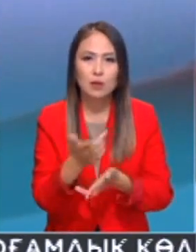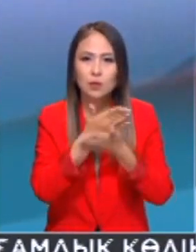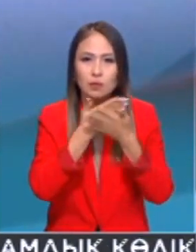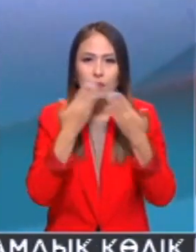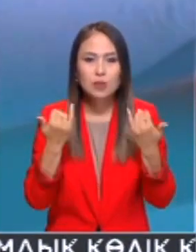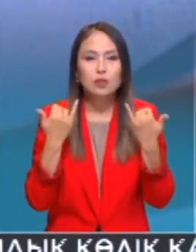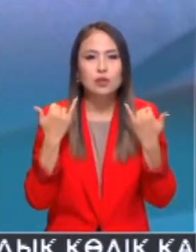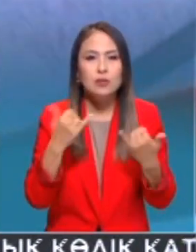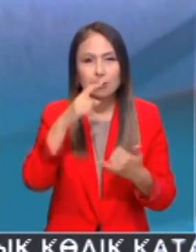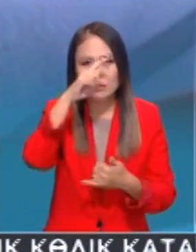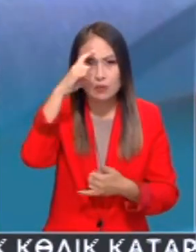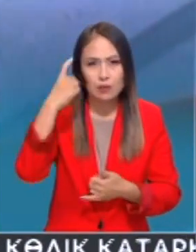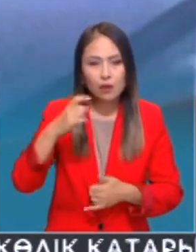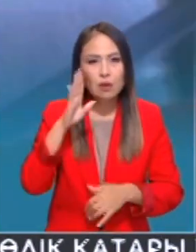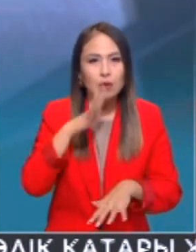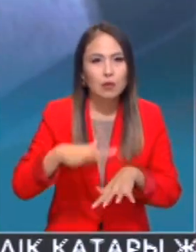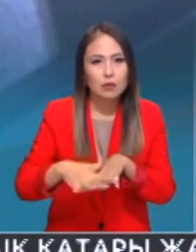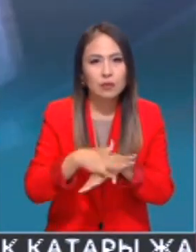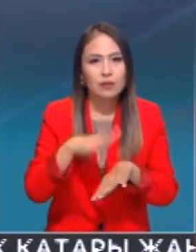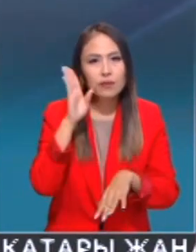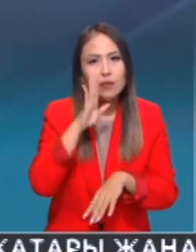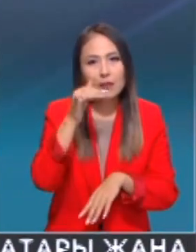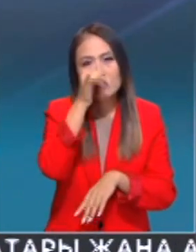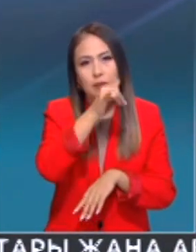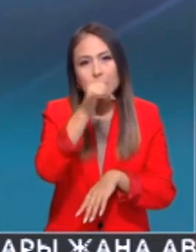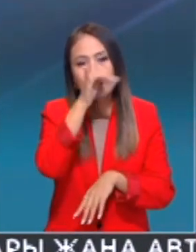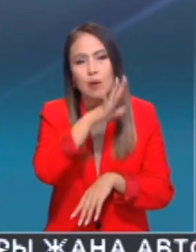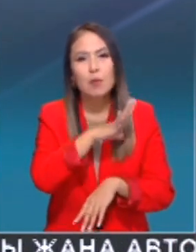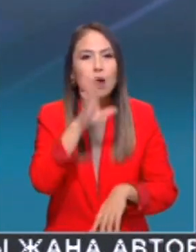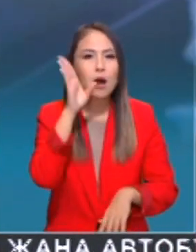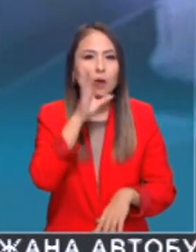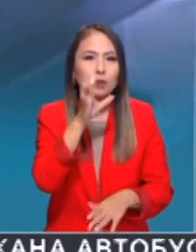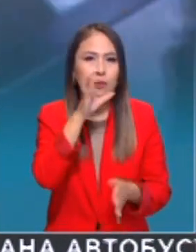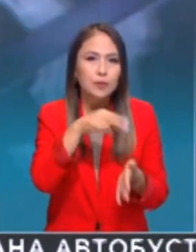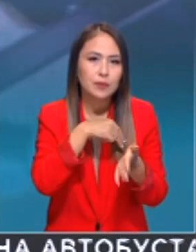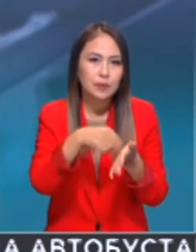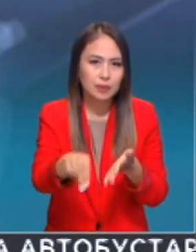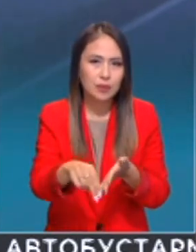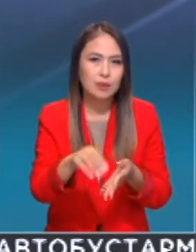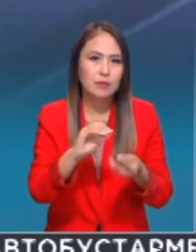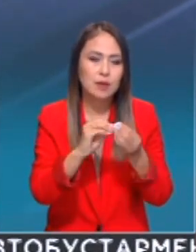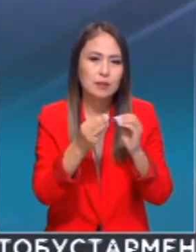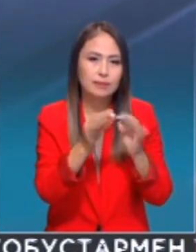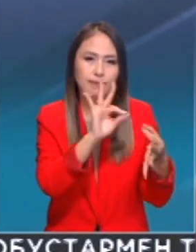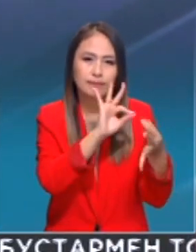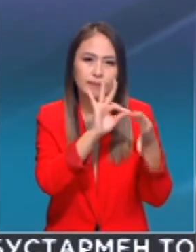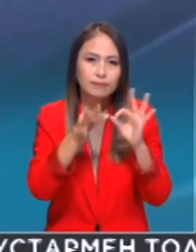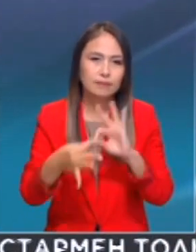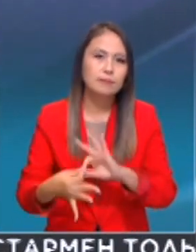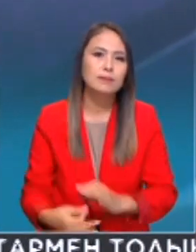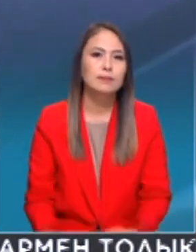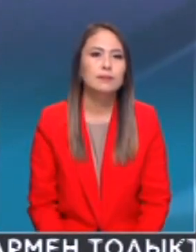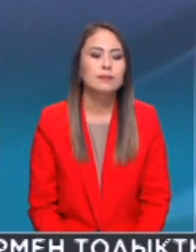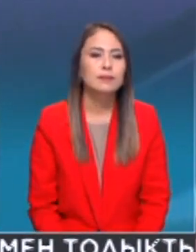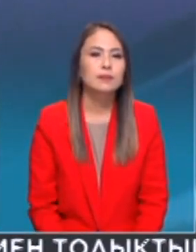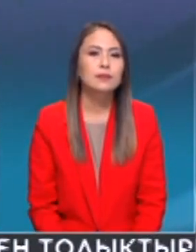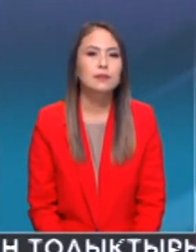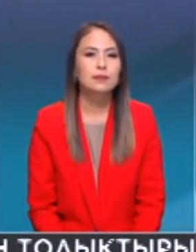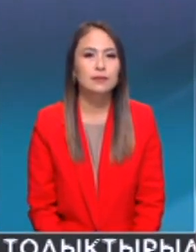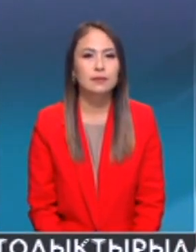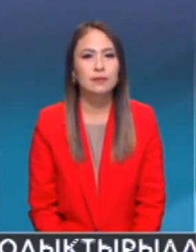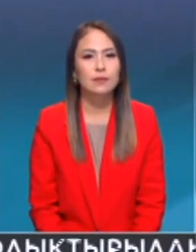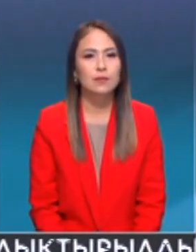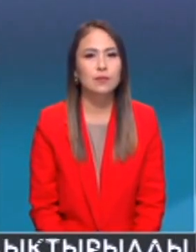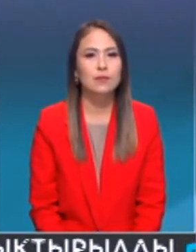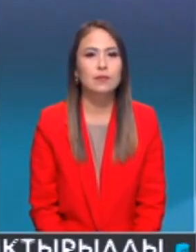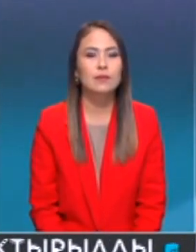шілденің шіліңгір ыстығында халық суға жете алмай отыр, тіпті ауыз суды сатып алуға мәжбүр. Мәселенің мән-жайын Айсима Нұрбайқызы біліп